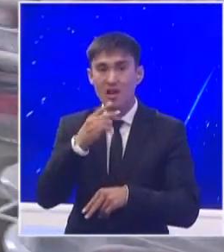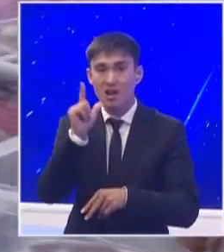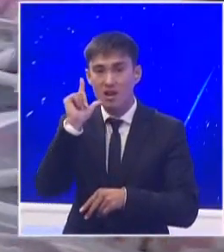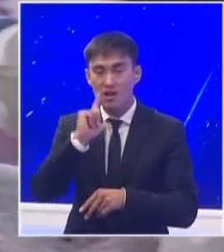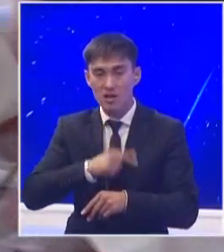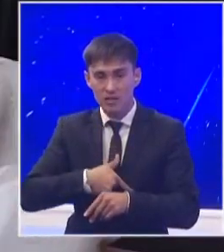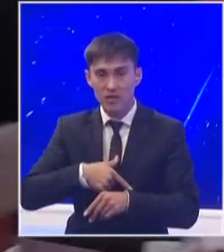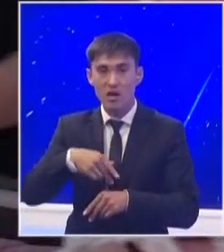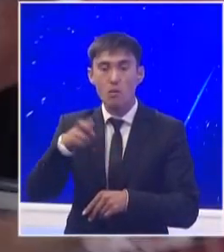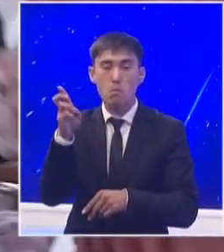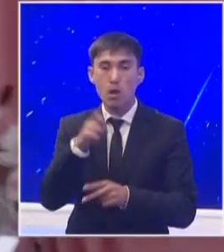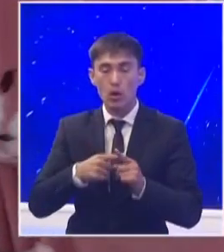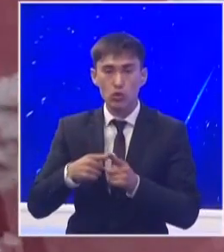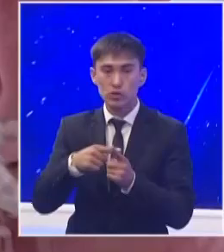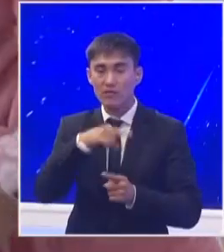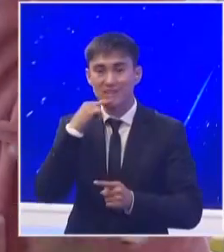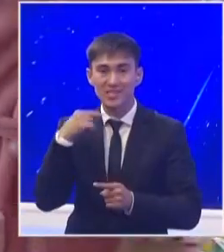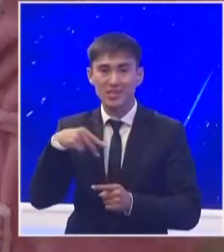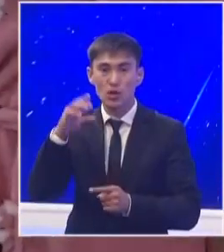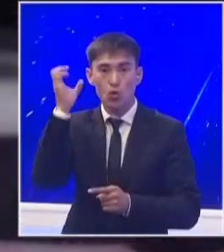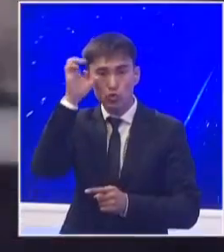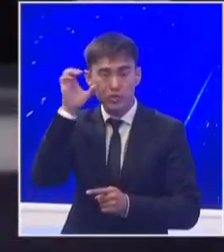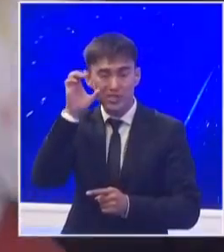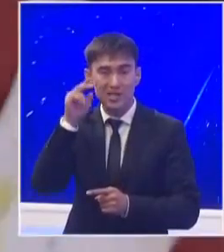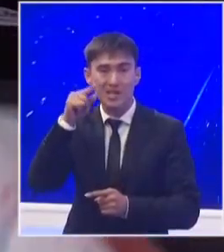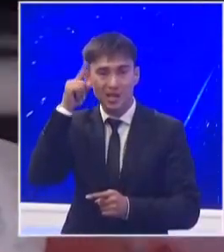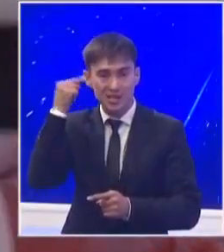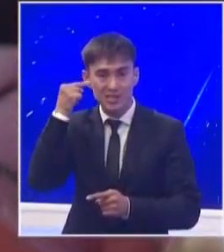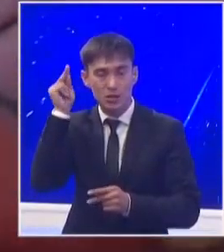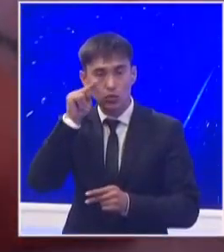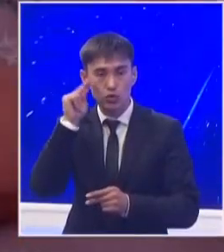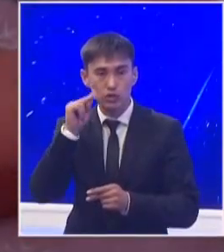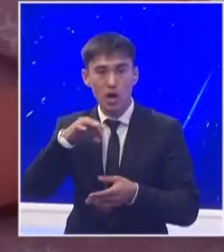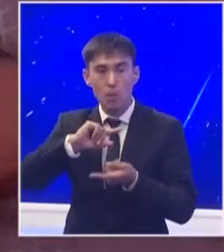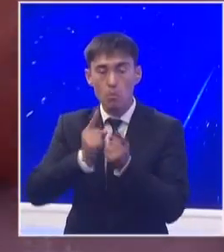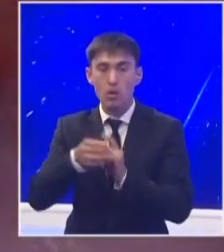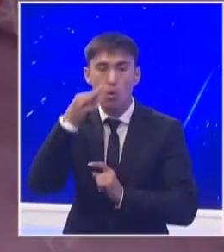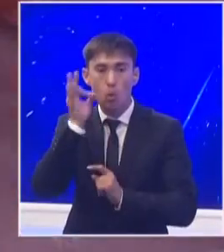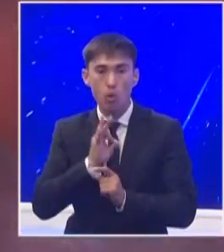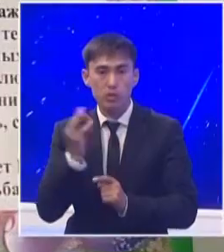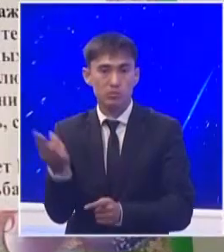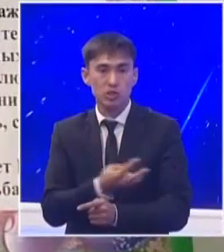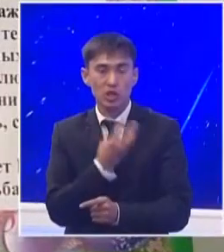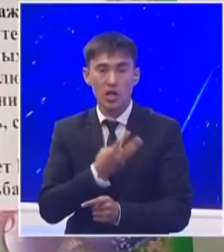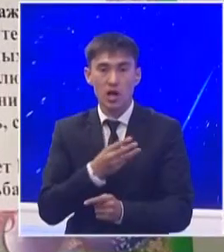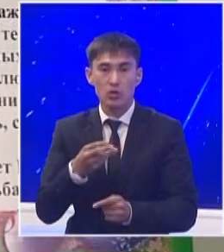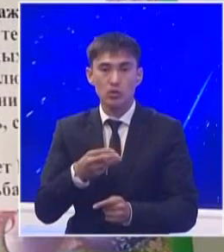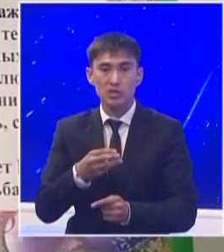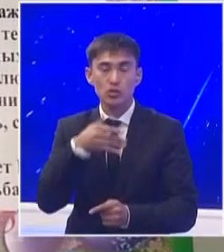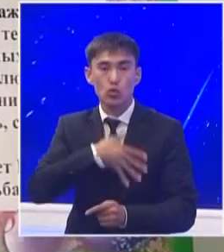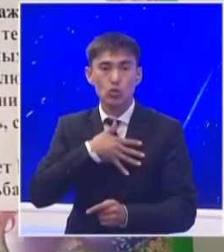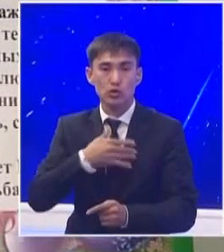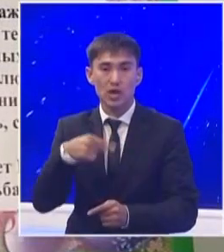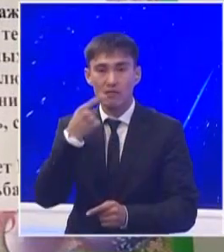Белоруссии, России, Узбекистане и Кыргызстане. В этом году наладить сотрудничество в сфере обмена опытом изъявили желание коллеги из Грузии,